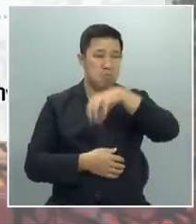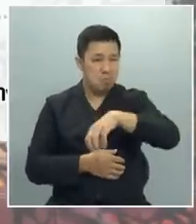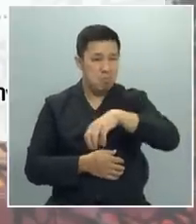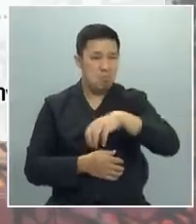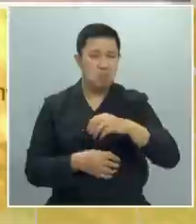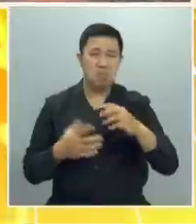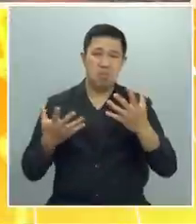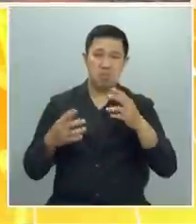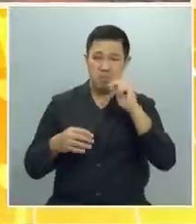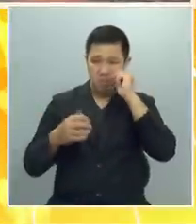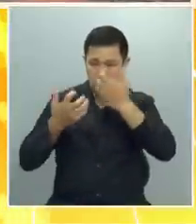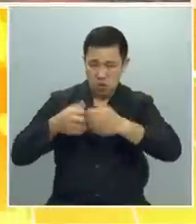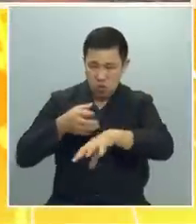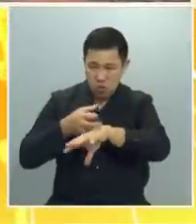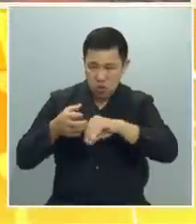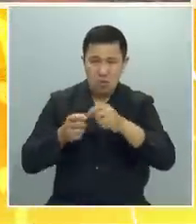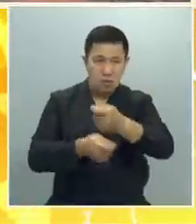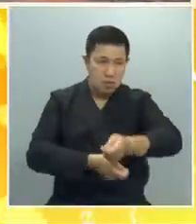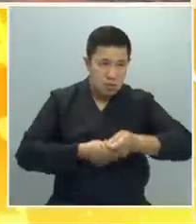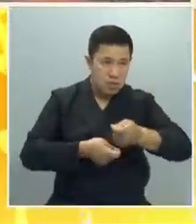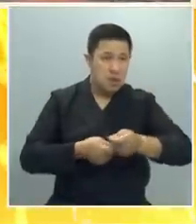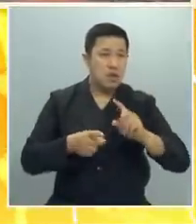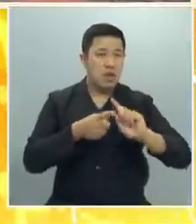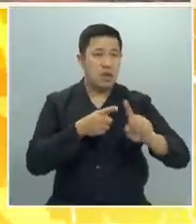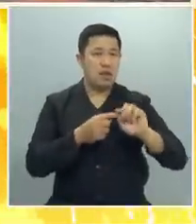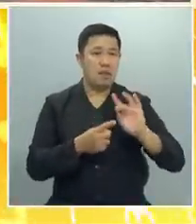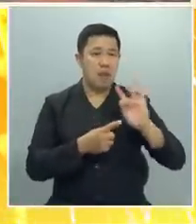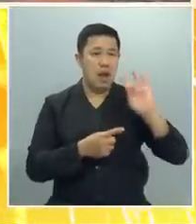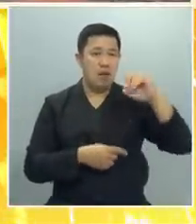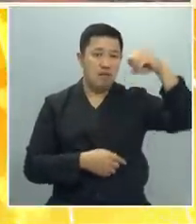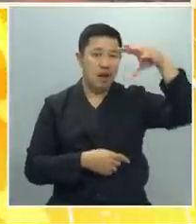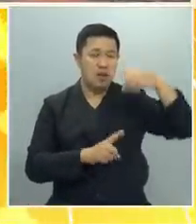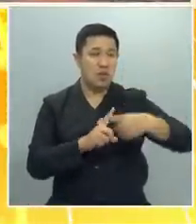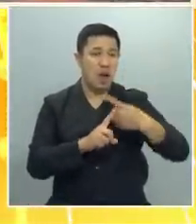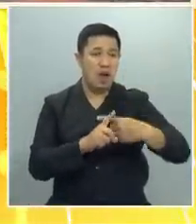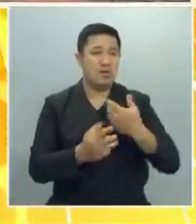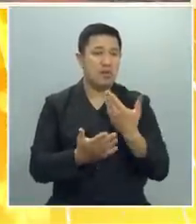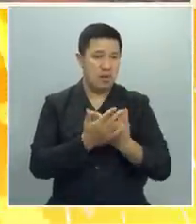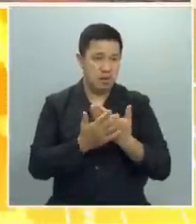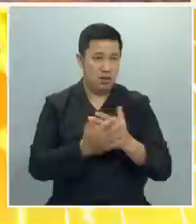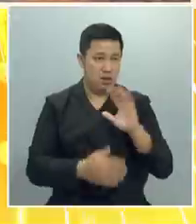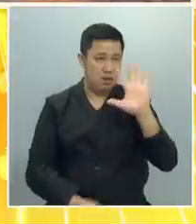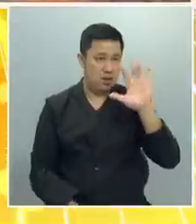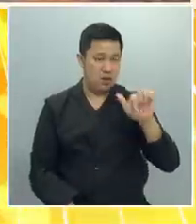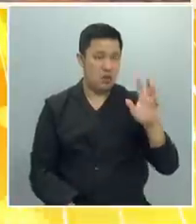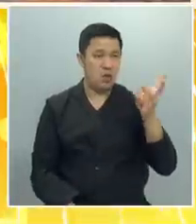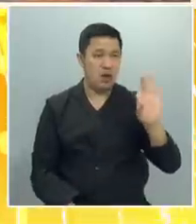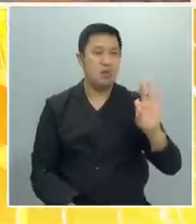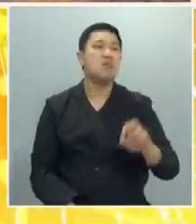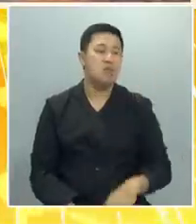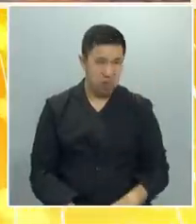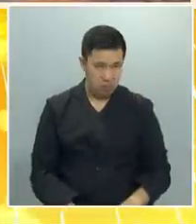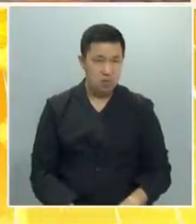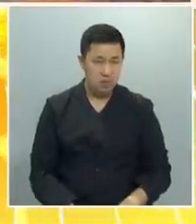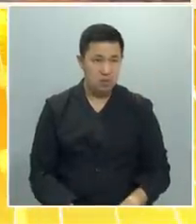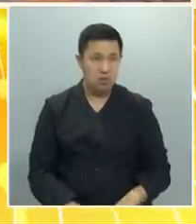สูบน้ำเพื่อการเกษตรหรือกระทั่งประเภทสุดท้ายประเภทที่ 8ไฟฟ้าชั่วคราวท่านผู้ชมเนี่ยขวามือขวามือมี